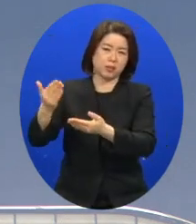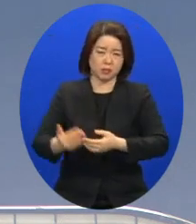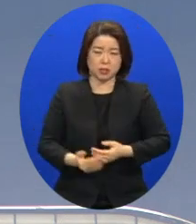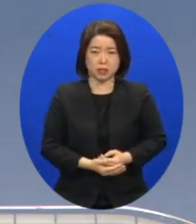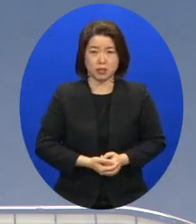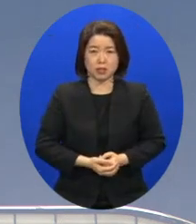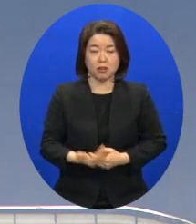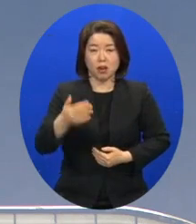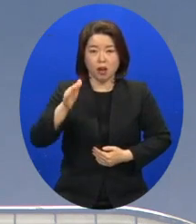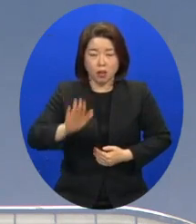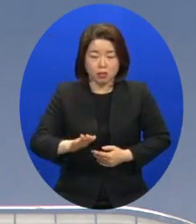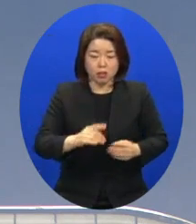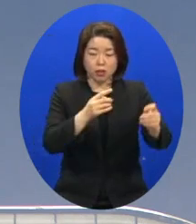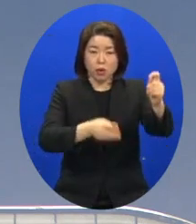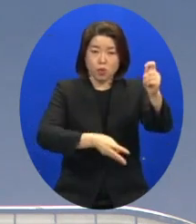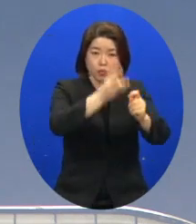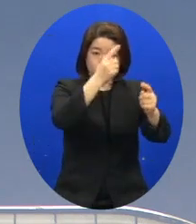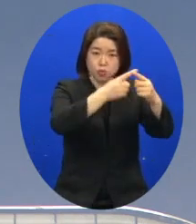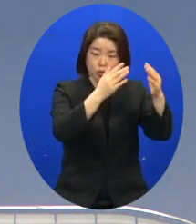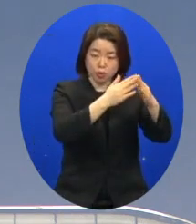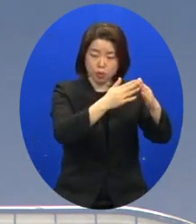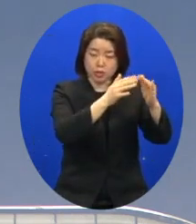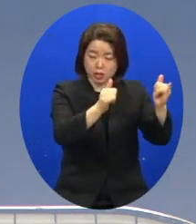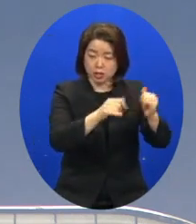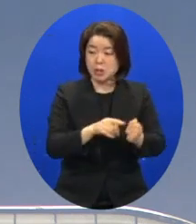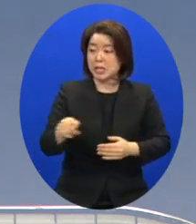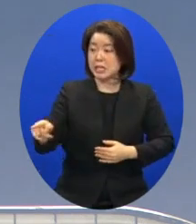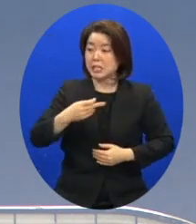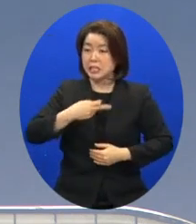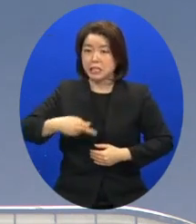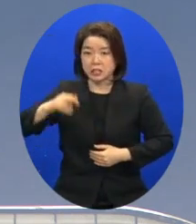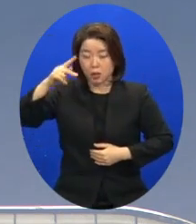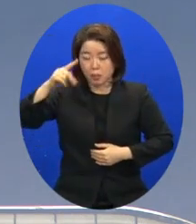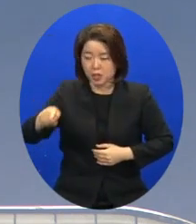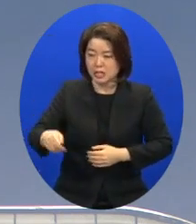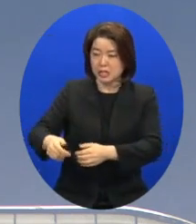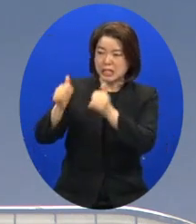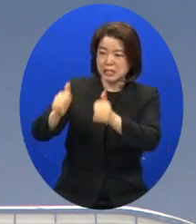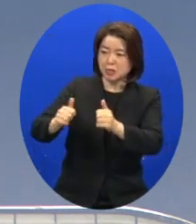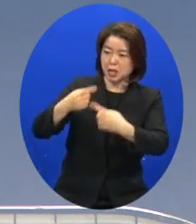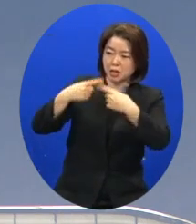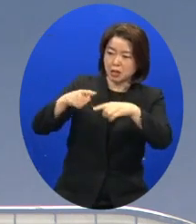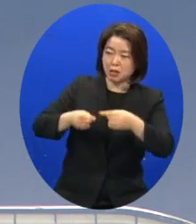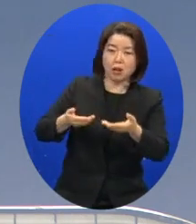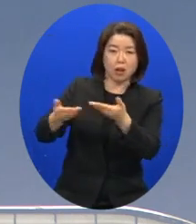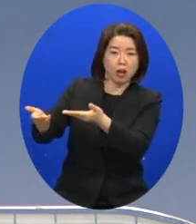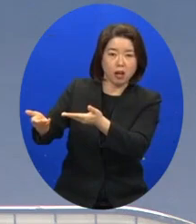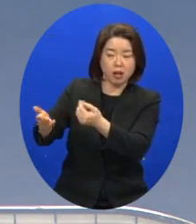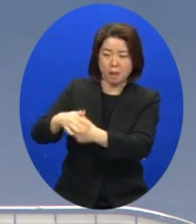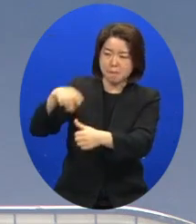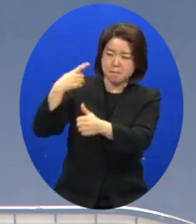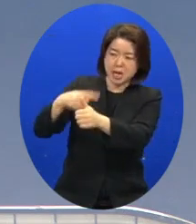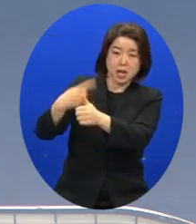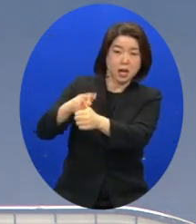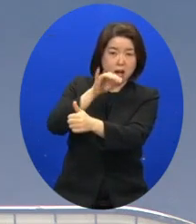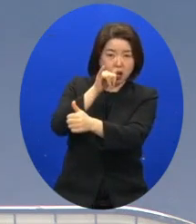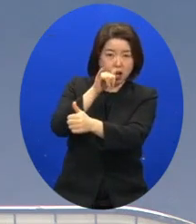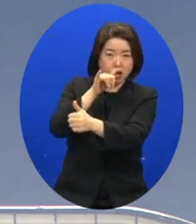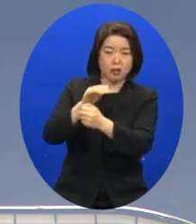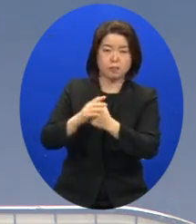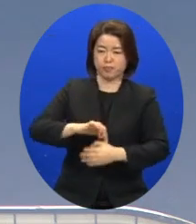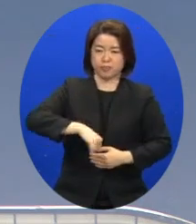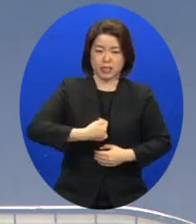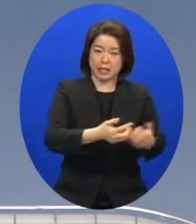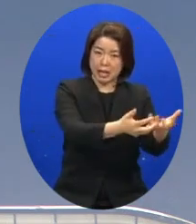그런데 고린도 교인들은 그 사도들을 심판하고 정죄하고 그리고 비난하고 그리고